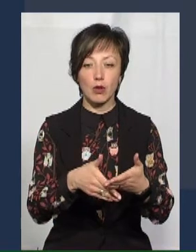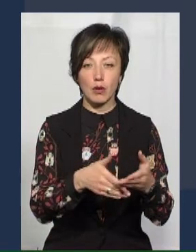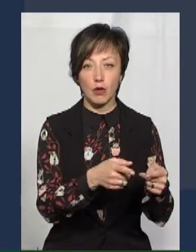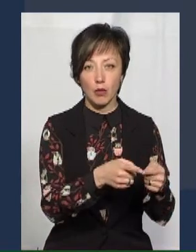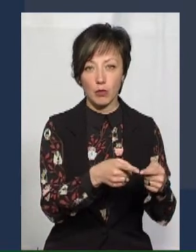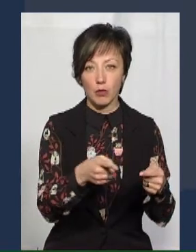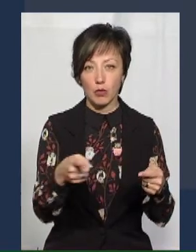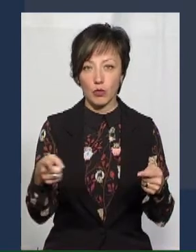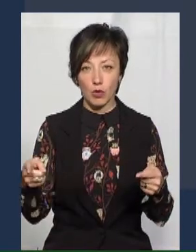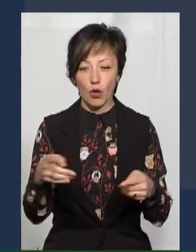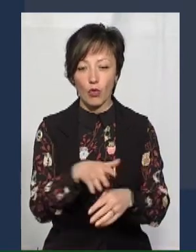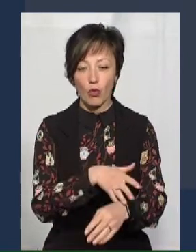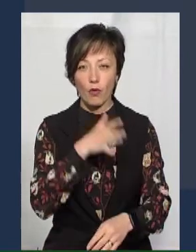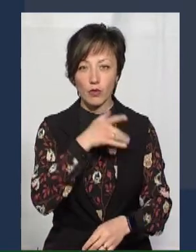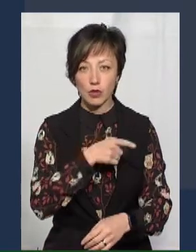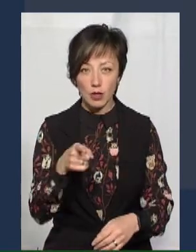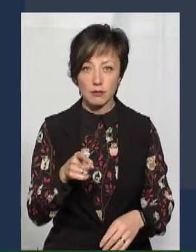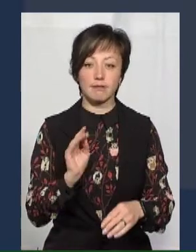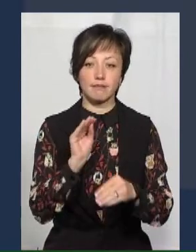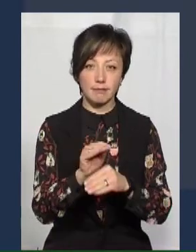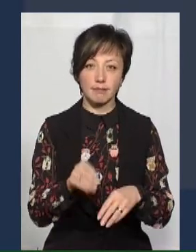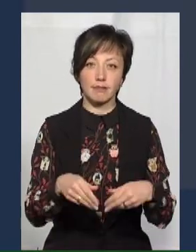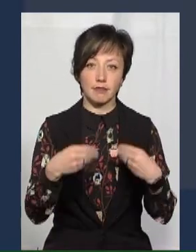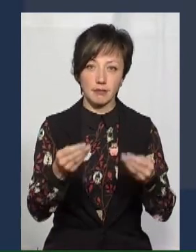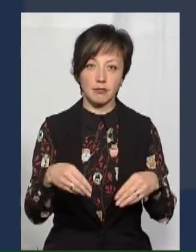протягом тривалого часу поновлюємо потреби.